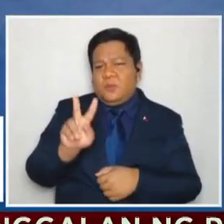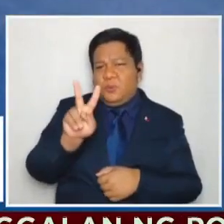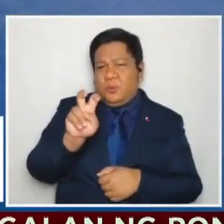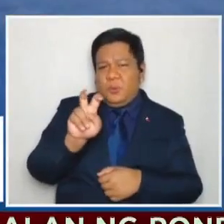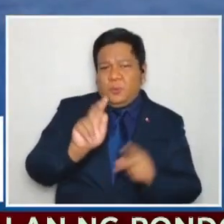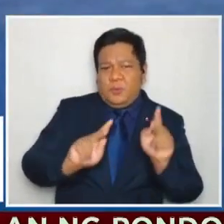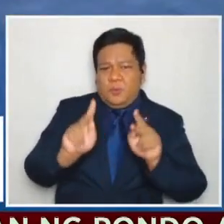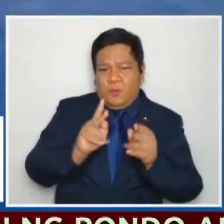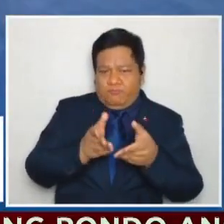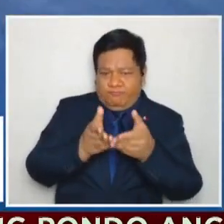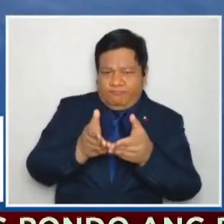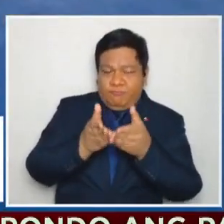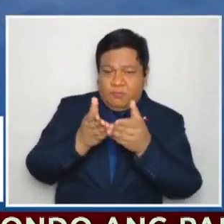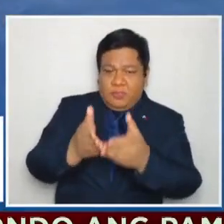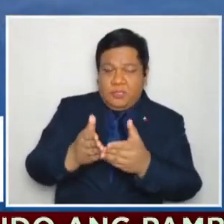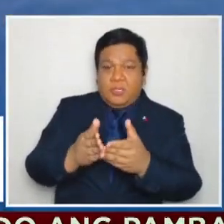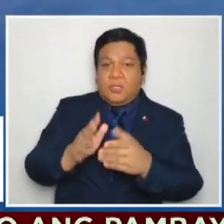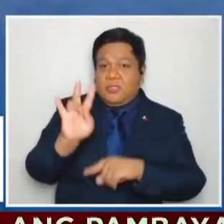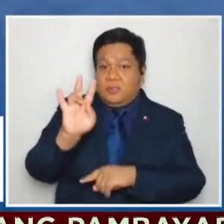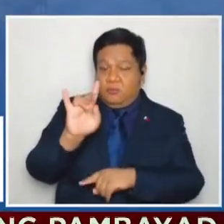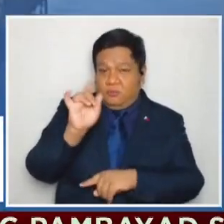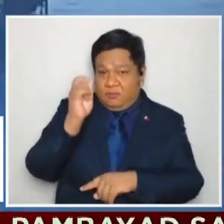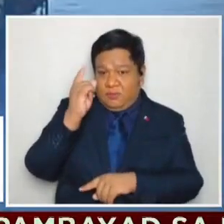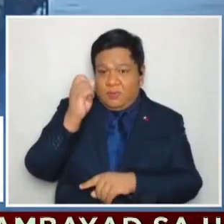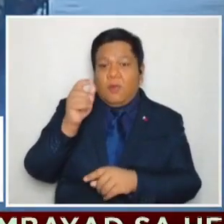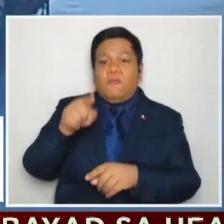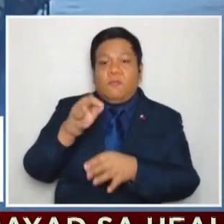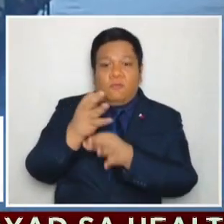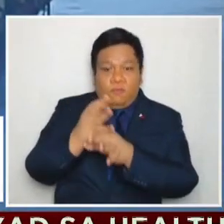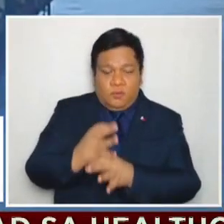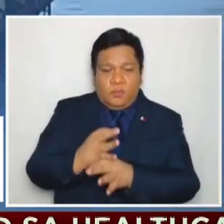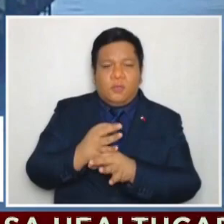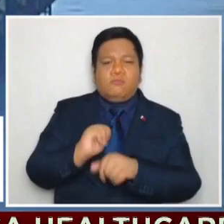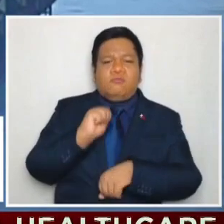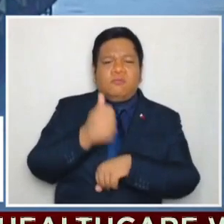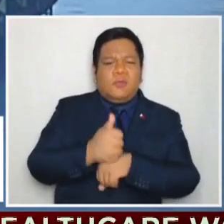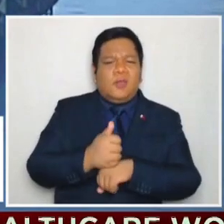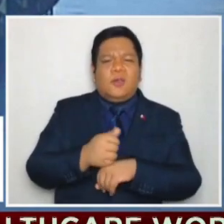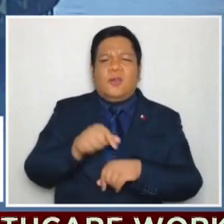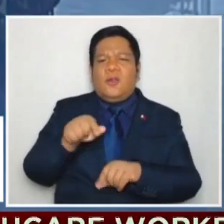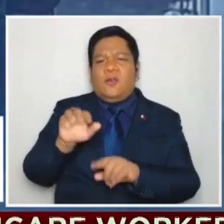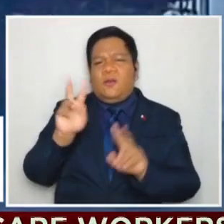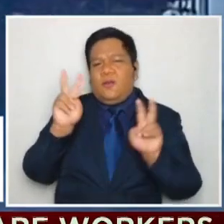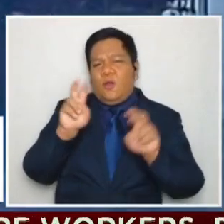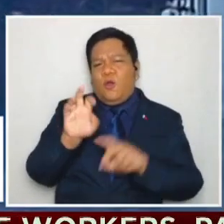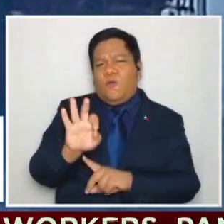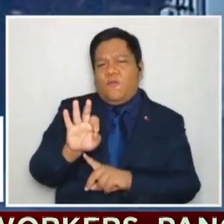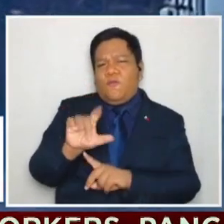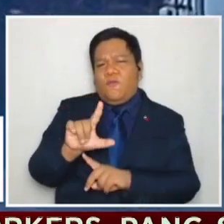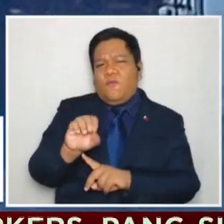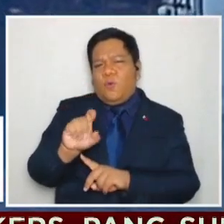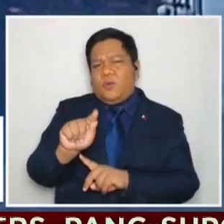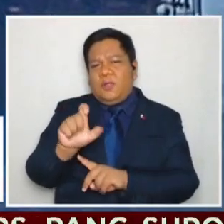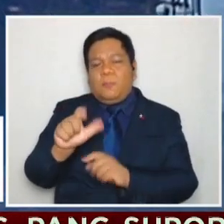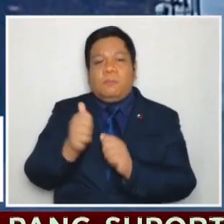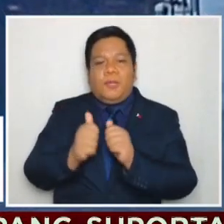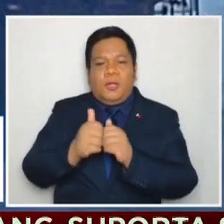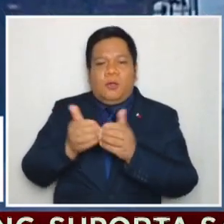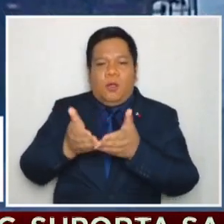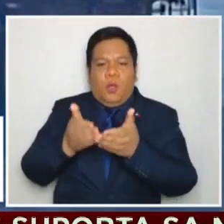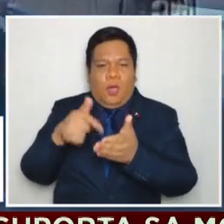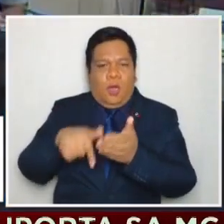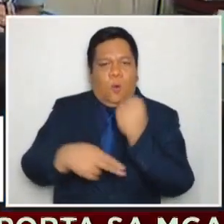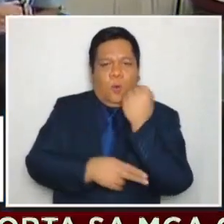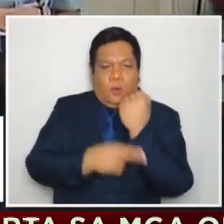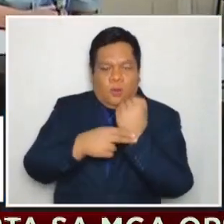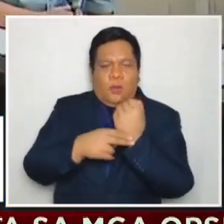7-day quarantine, may kinontratang flotel o floating hotel na tutuluyan ng mga mag-aayos sa Malampaya facility.